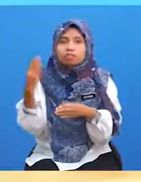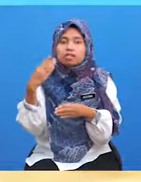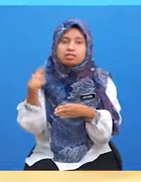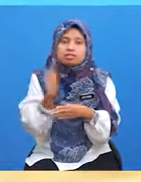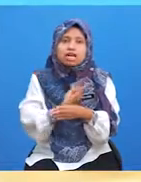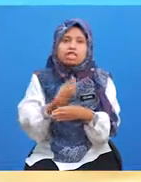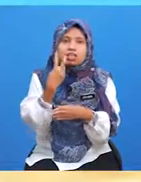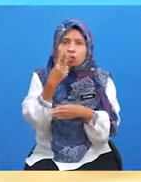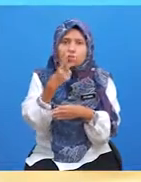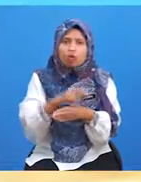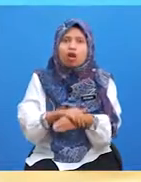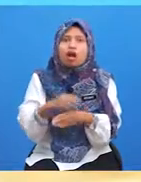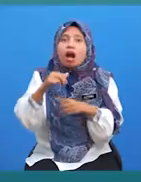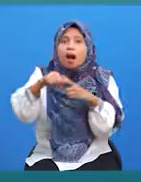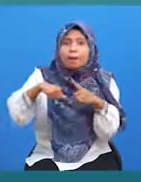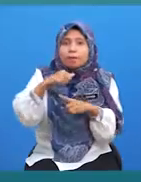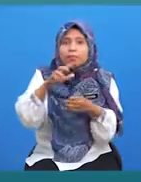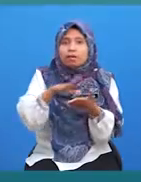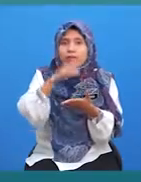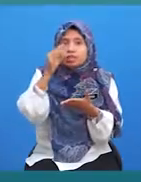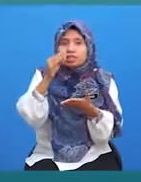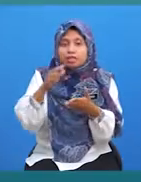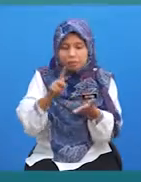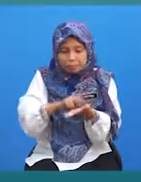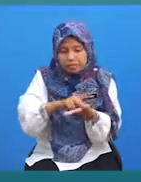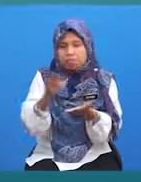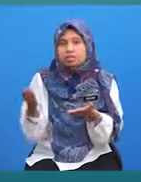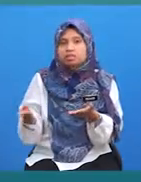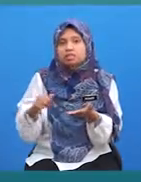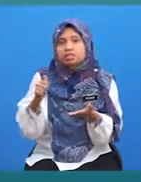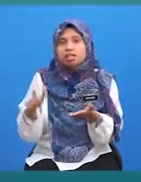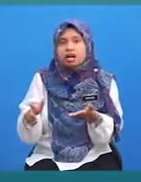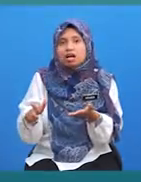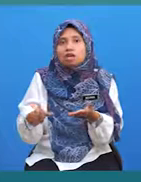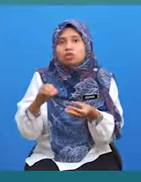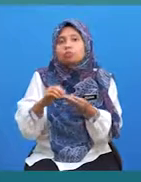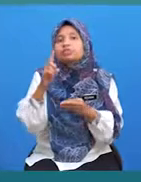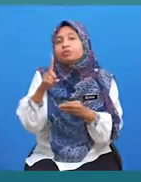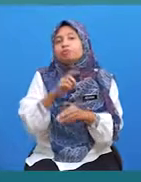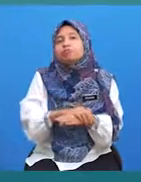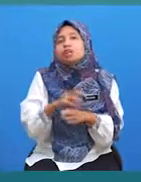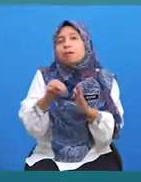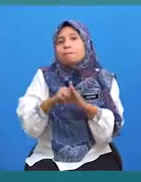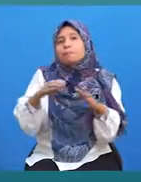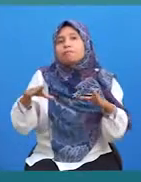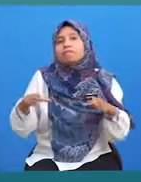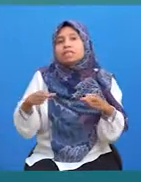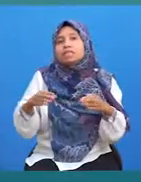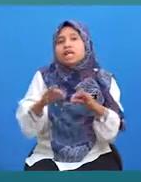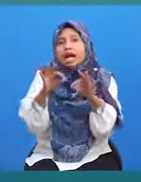kita temukan apabila mempelajari peribahasa ialah, yang pertama, membina